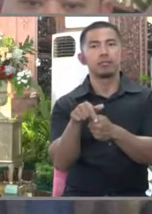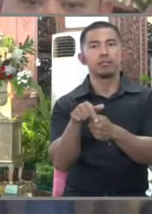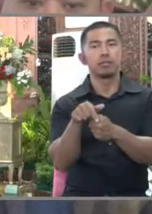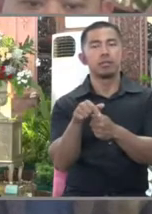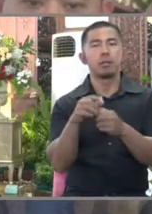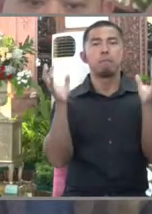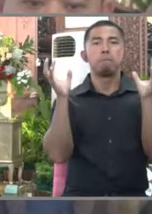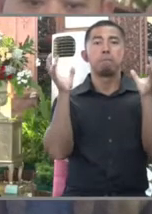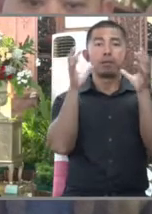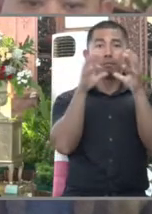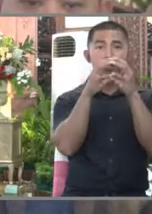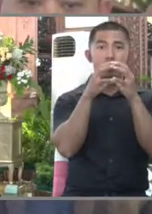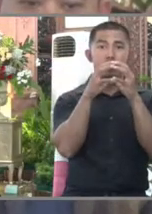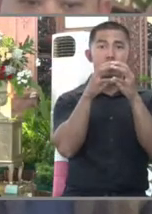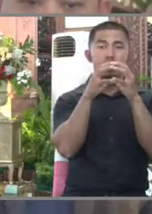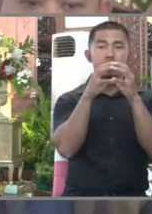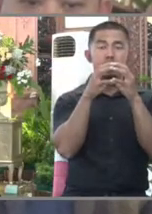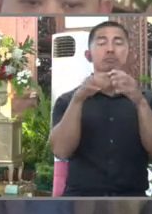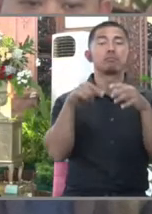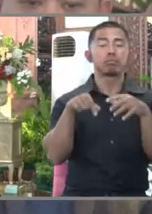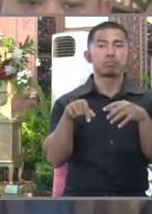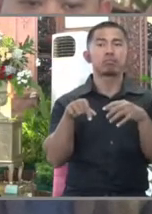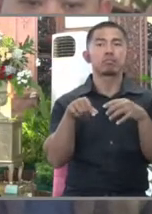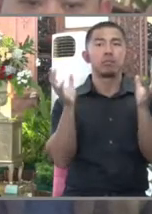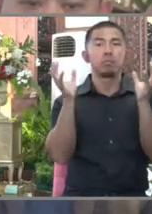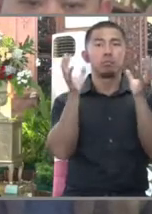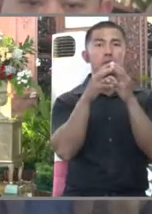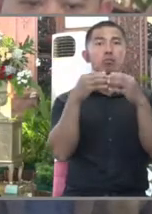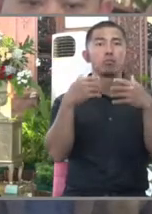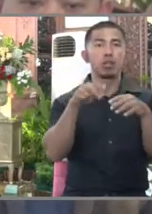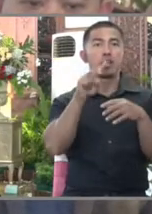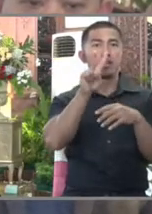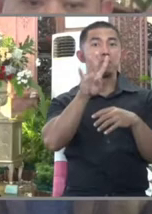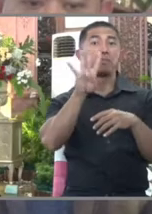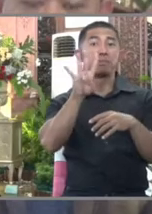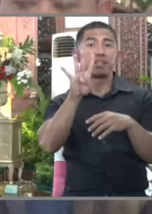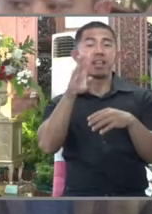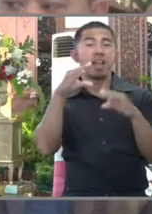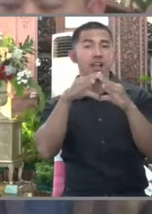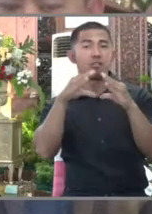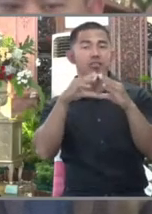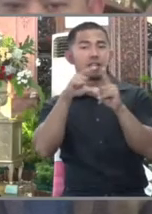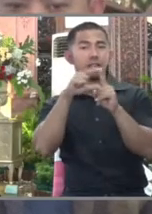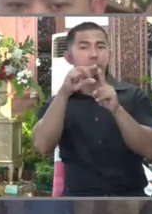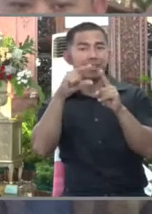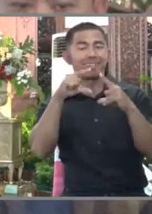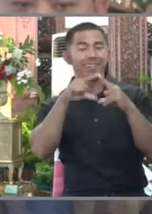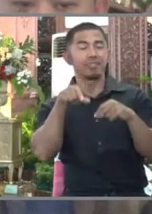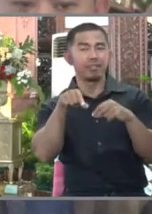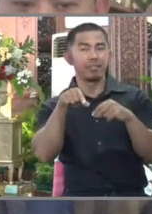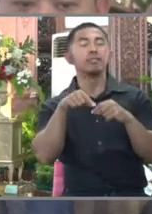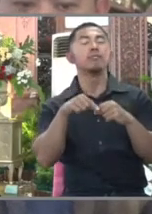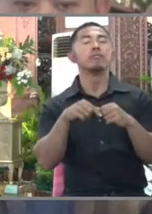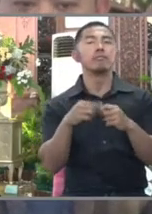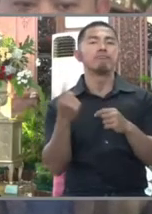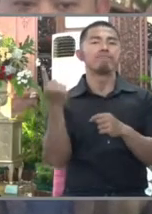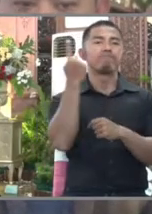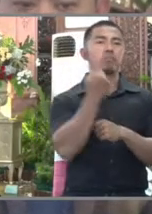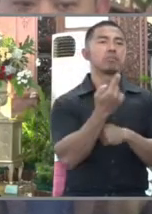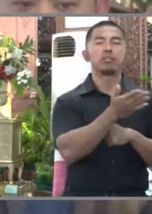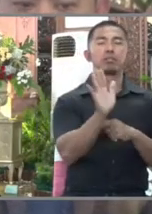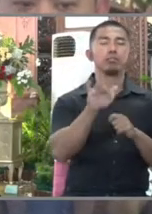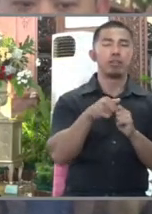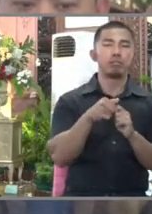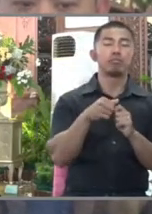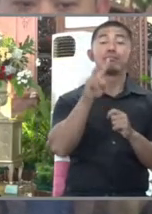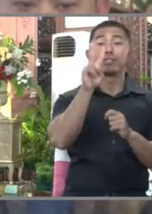Brebes, kami juga 24 anggota DPRD yang ada di sana hadir, dan